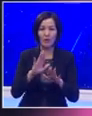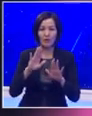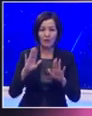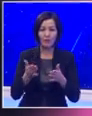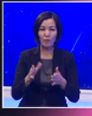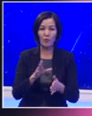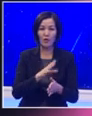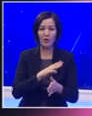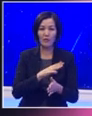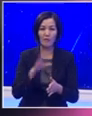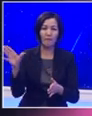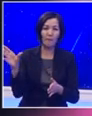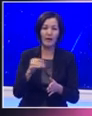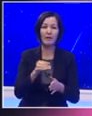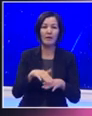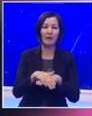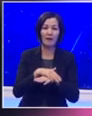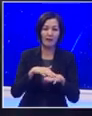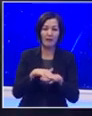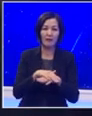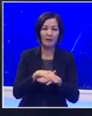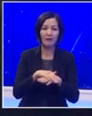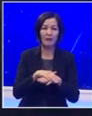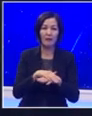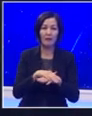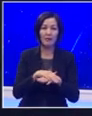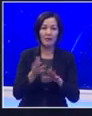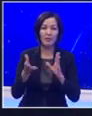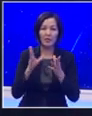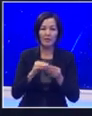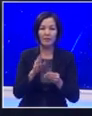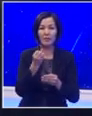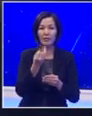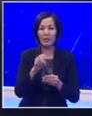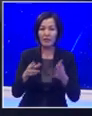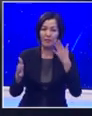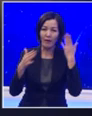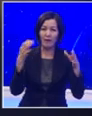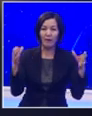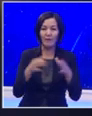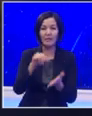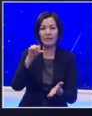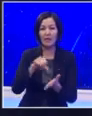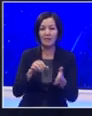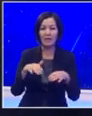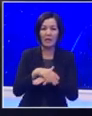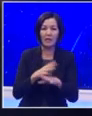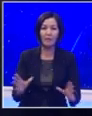болғандығы. Сондықтан да баршаңыз жайдарман сүйер қауым, жалпы жайдарманға қатысы бар жандар ел болып